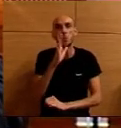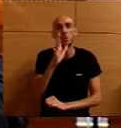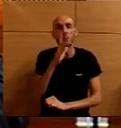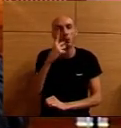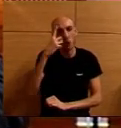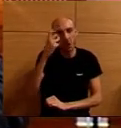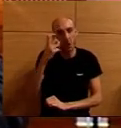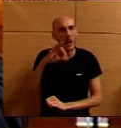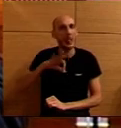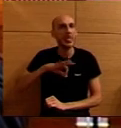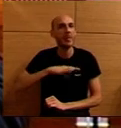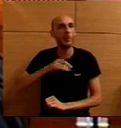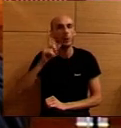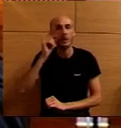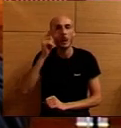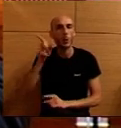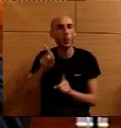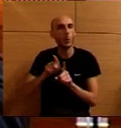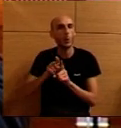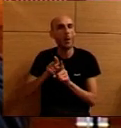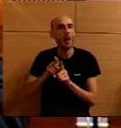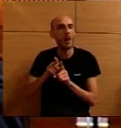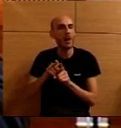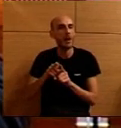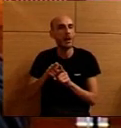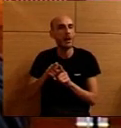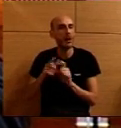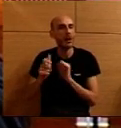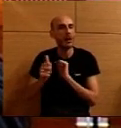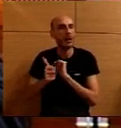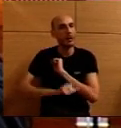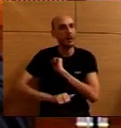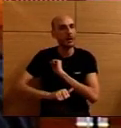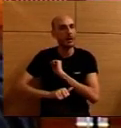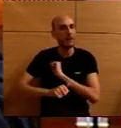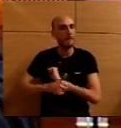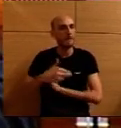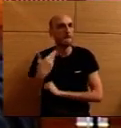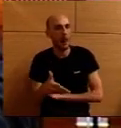tinga mala fe. Se presenta una moció i en aquesta moció,